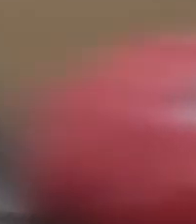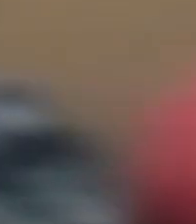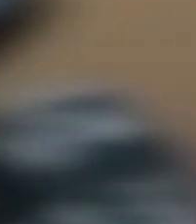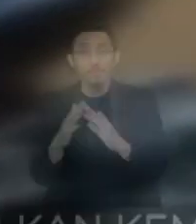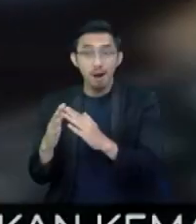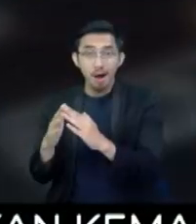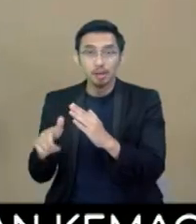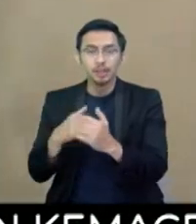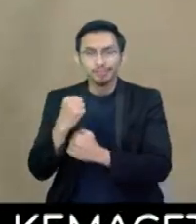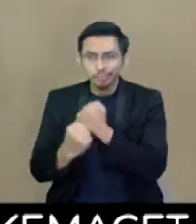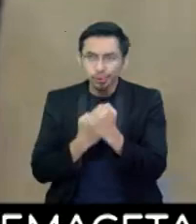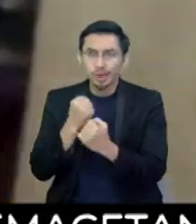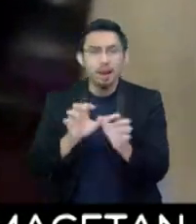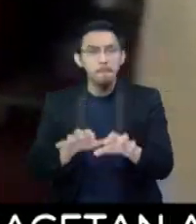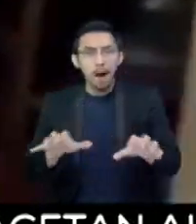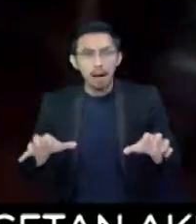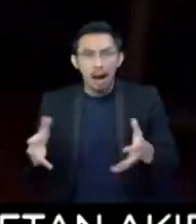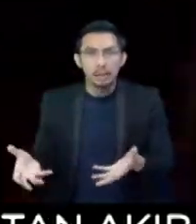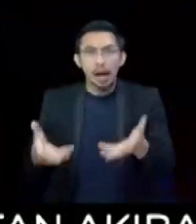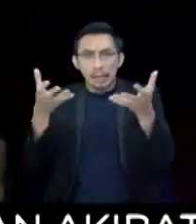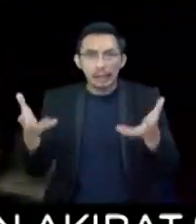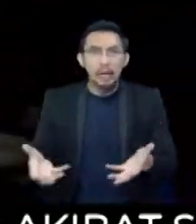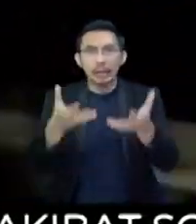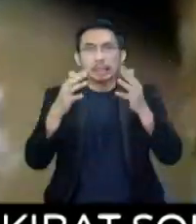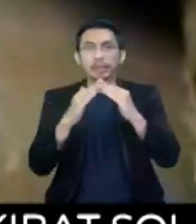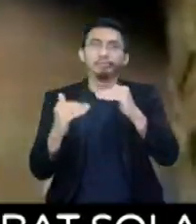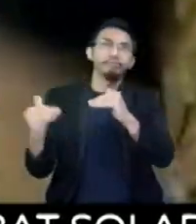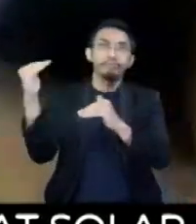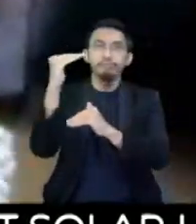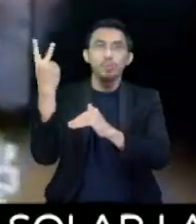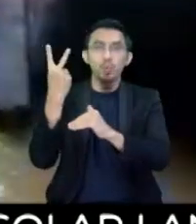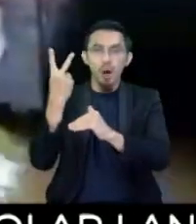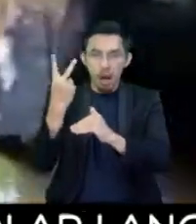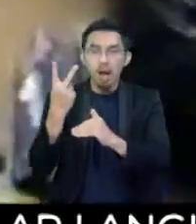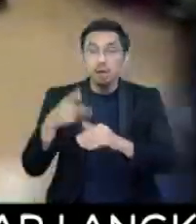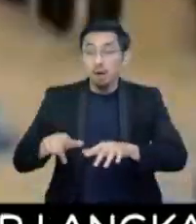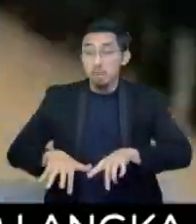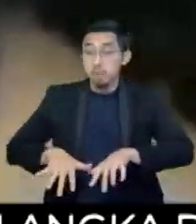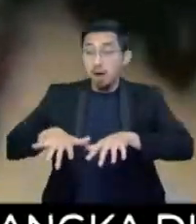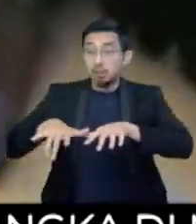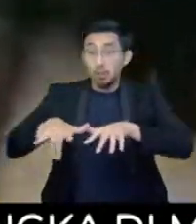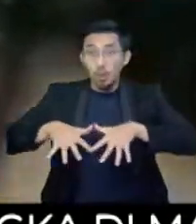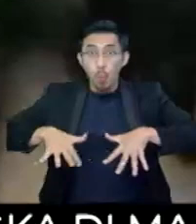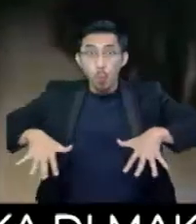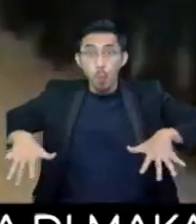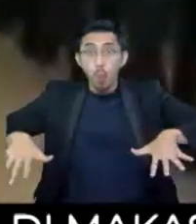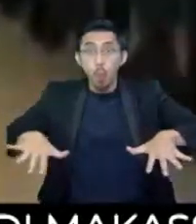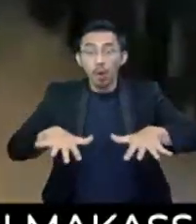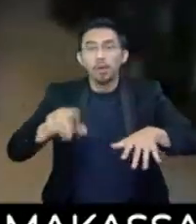mereka. Khawatir banjir meluas, warga berharap Pemkab Pandeglang memberikan bantuan makanan dan perahu karet untuk